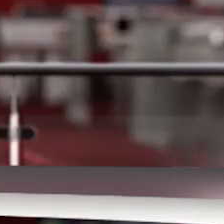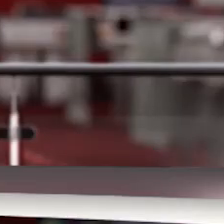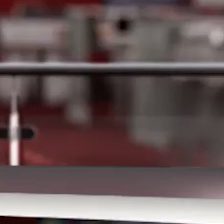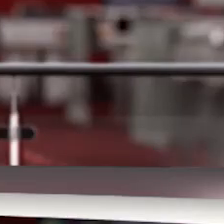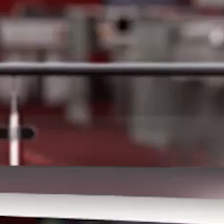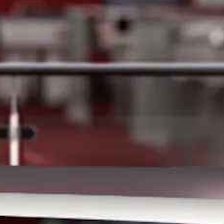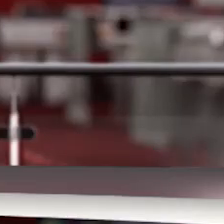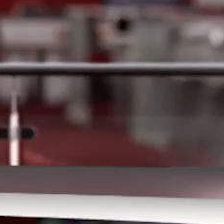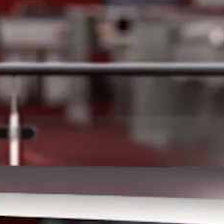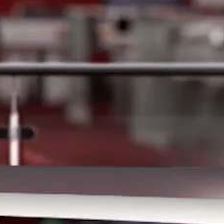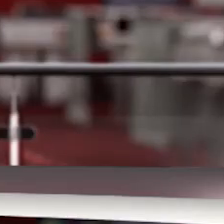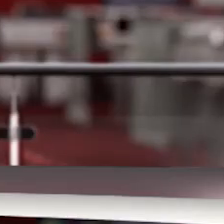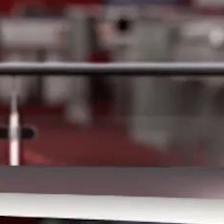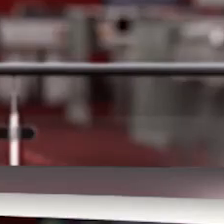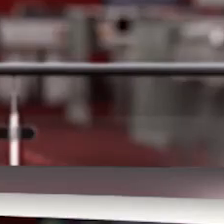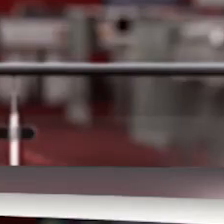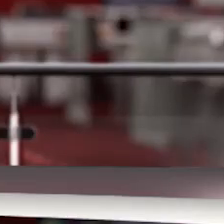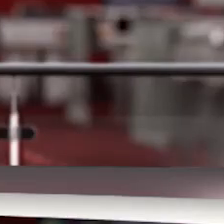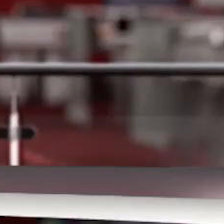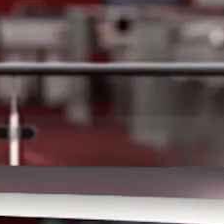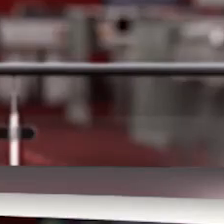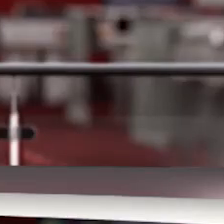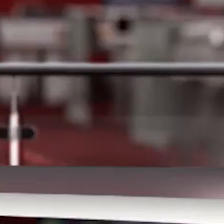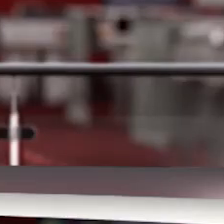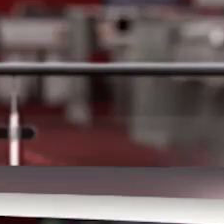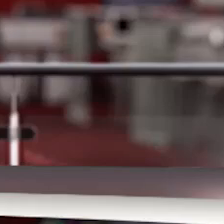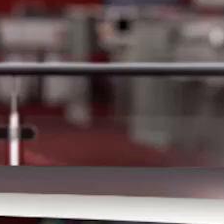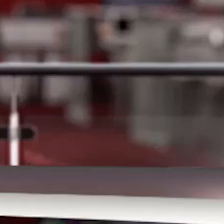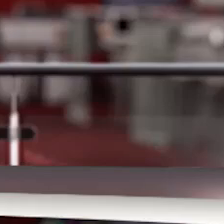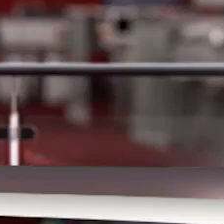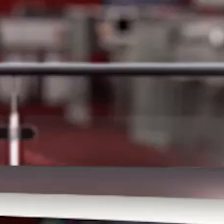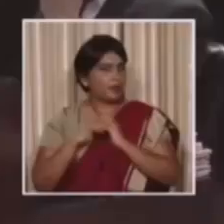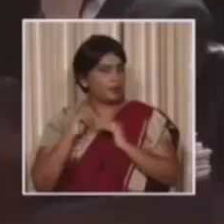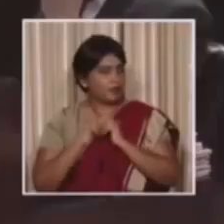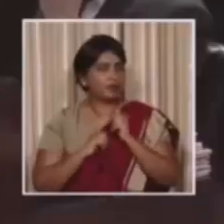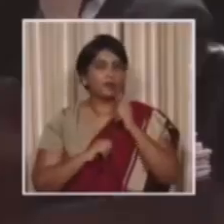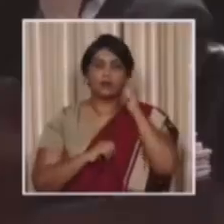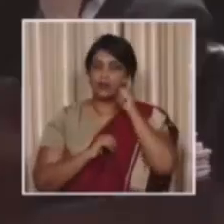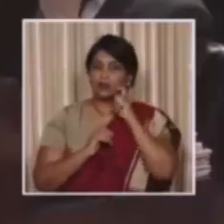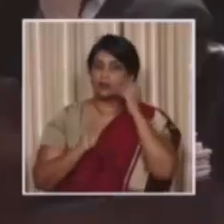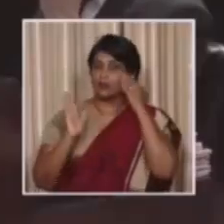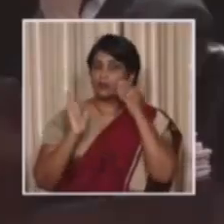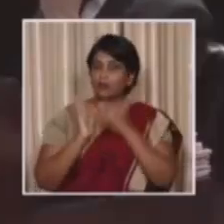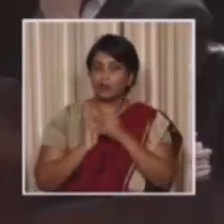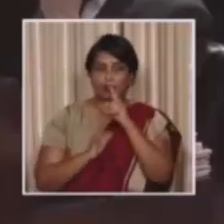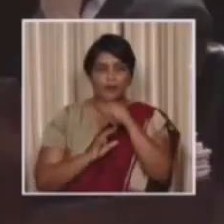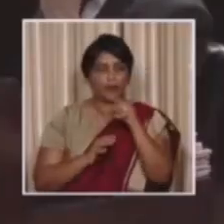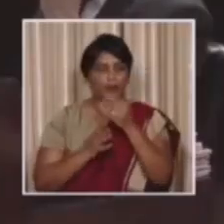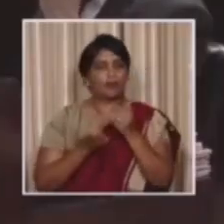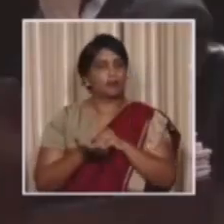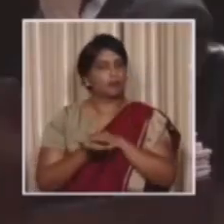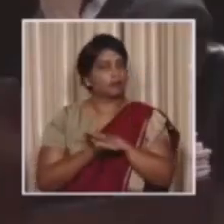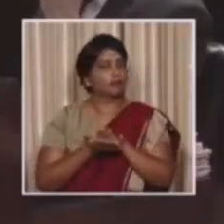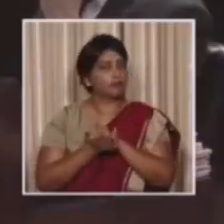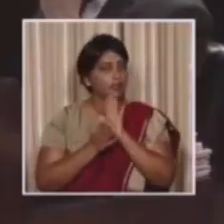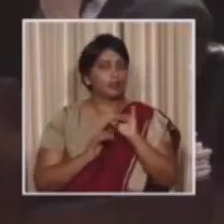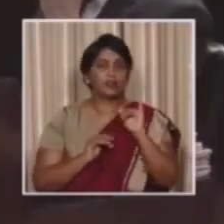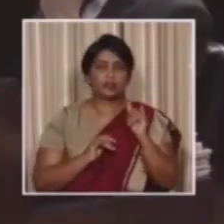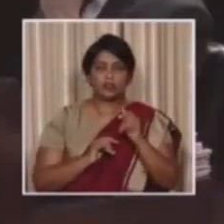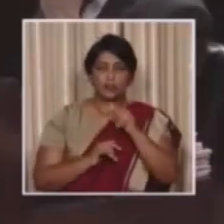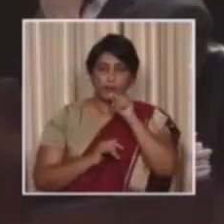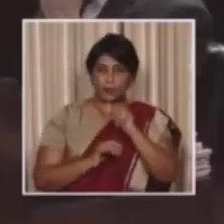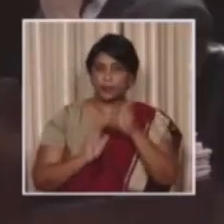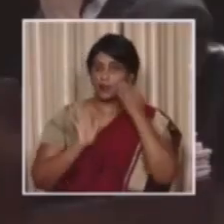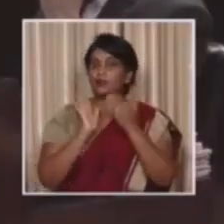உத்தேச பயங்கரவாத திருத்த சட்டம் மூலம் நாடாளுமன்றத்தில் சமர்ப்பிக்கப்பட்டது. உத்தேச பயங்கரவாத திருத்த சட்டம் மூலம் இன்று